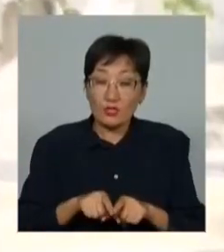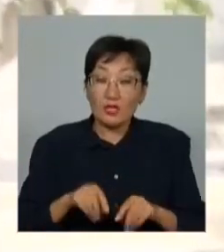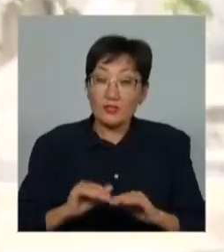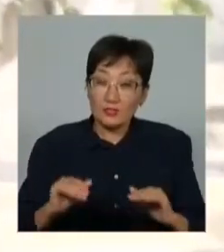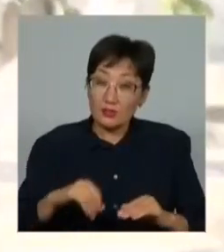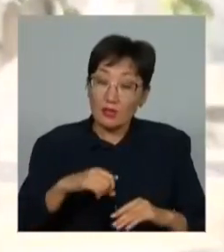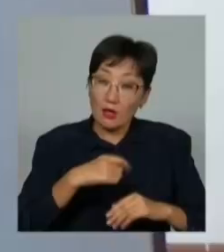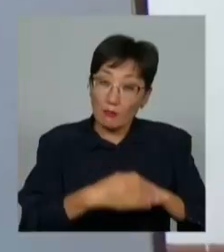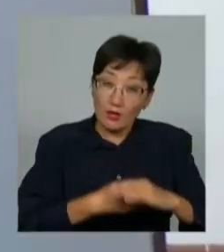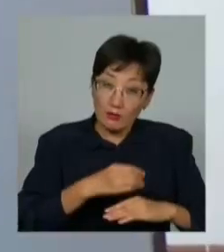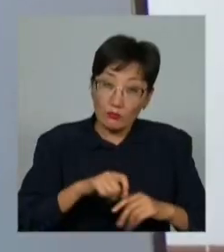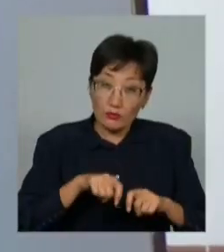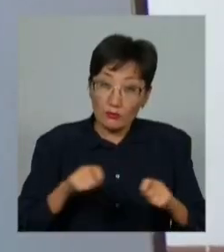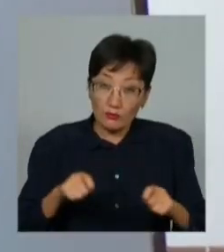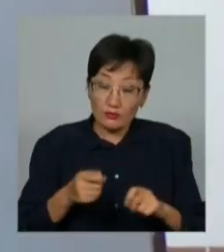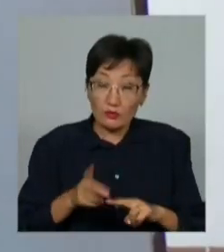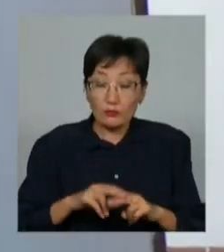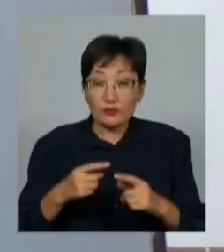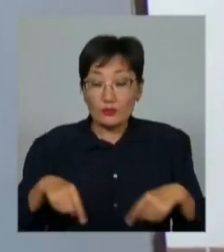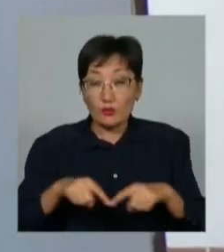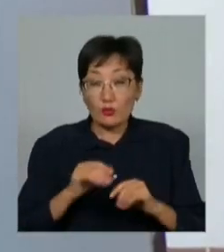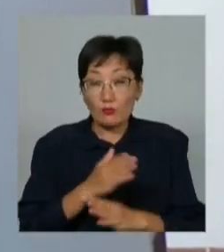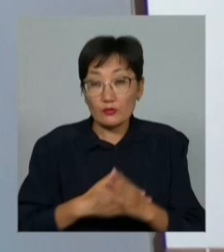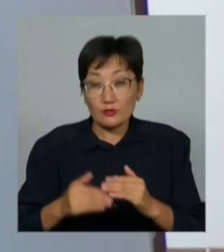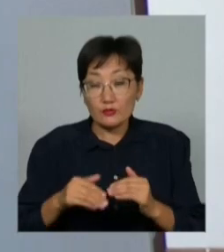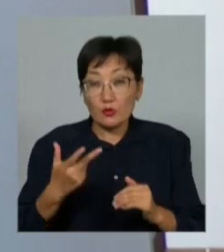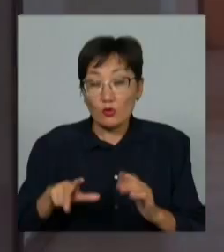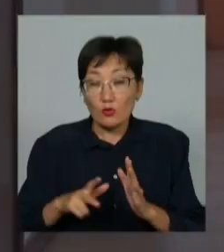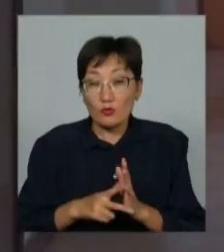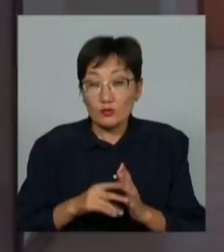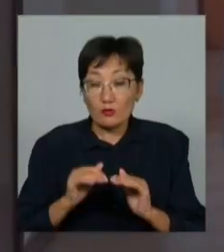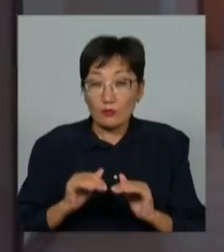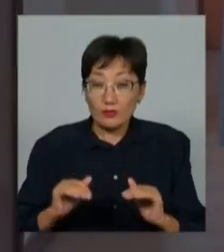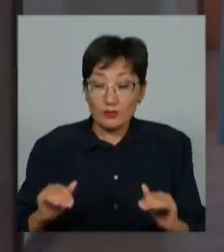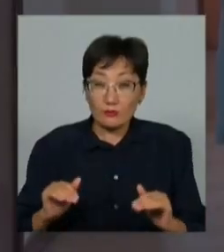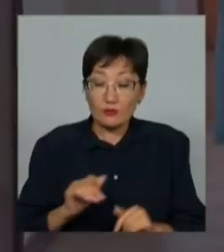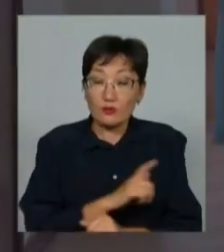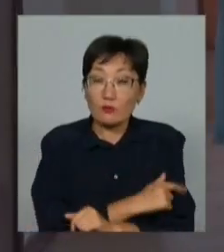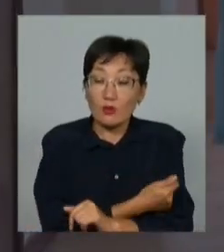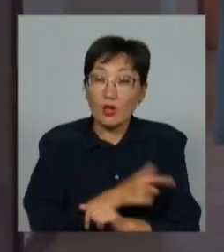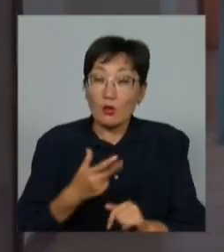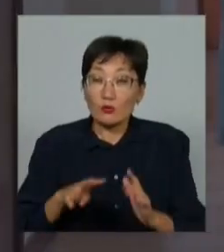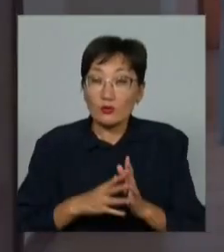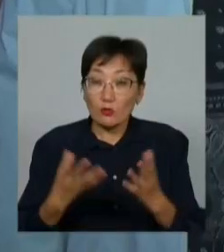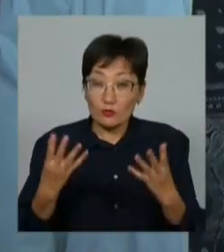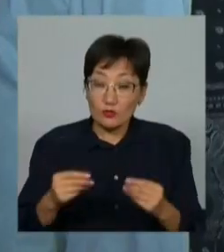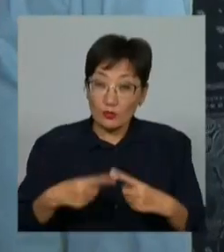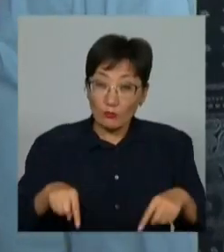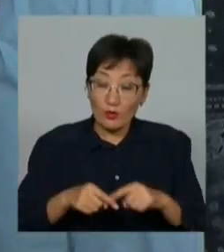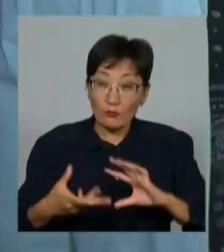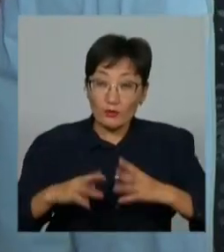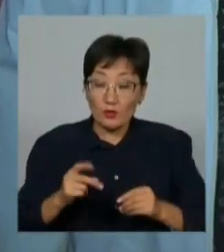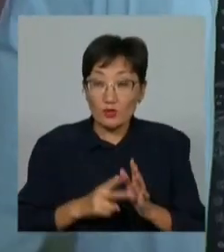для них нормально. Бұл мекемеде мүмкіндігі шектеулі 38 бала стационарлық бөлімде, 39-ы күндізгі бөлімде.